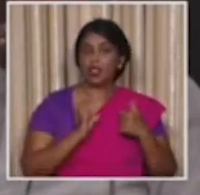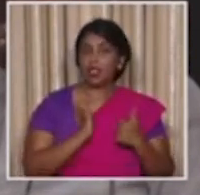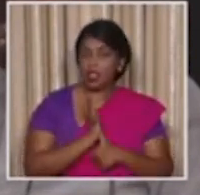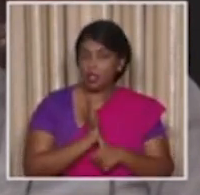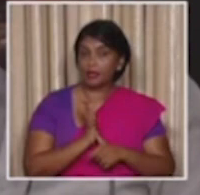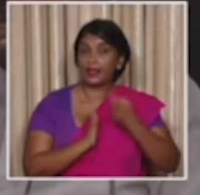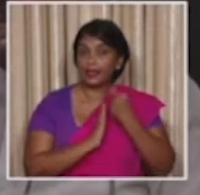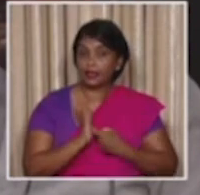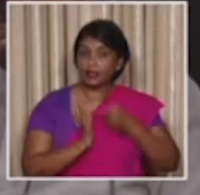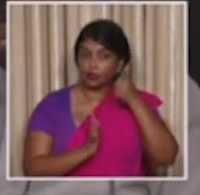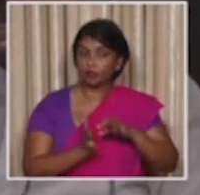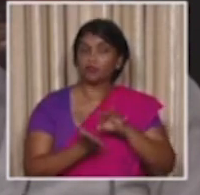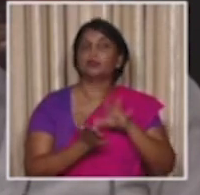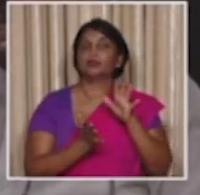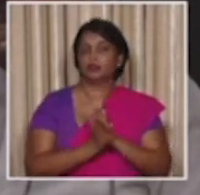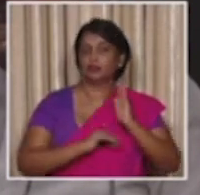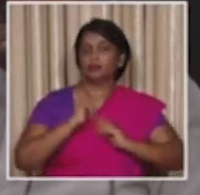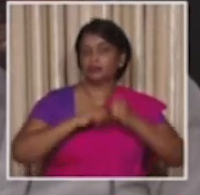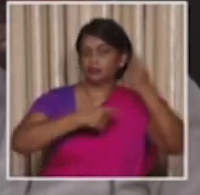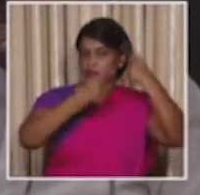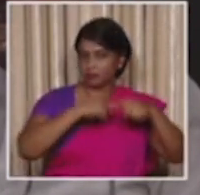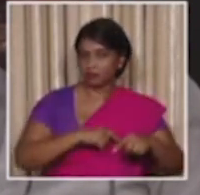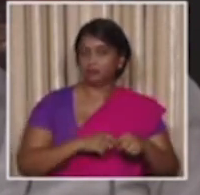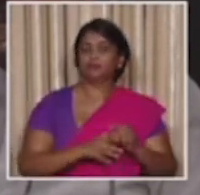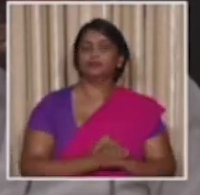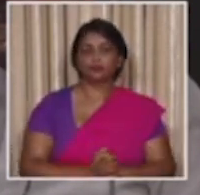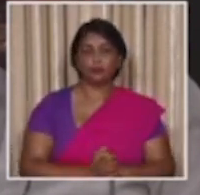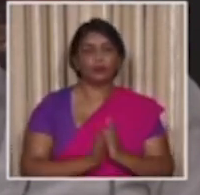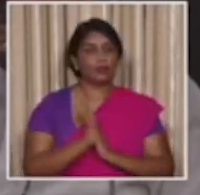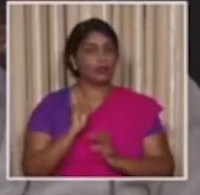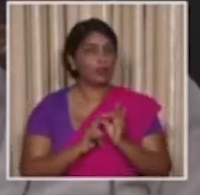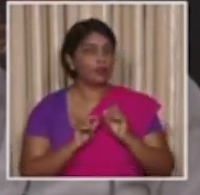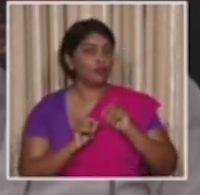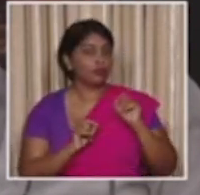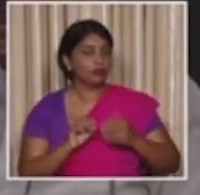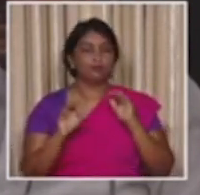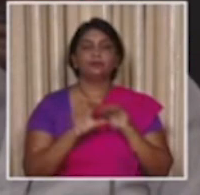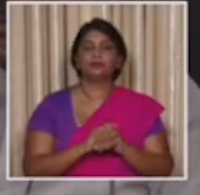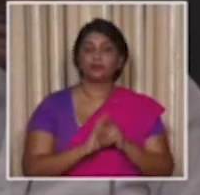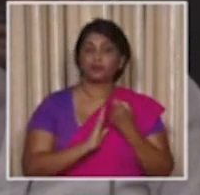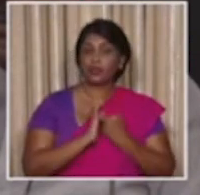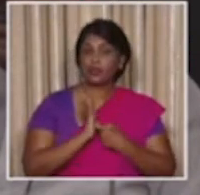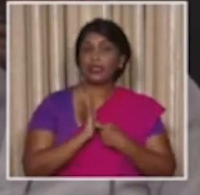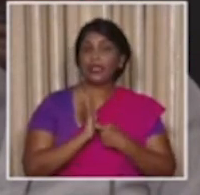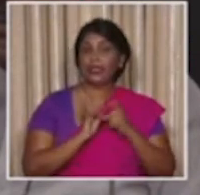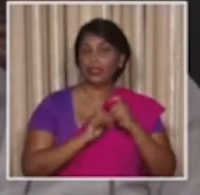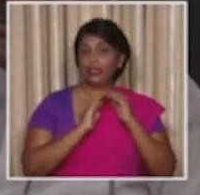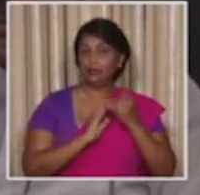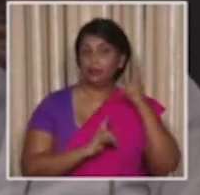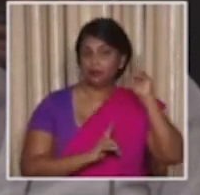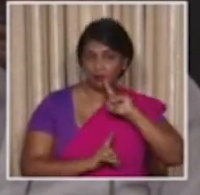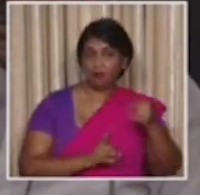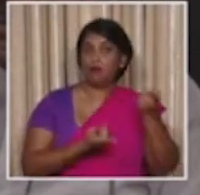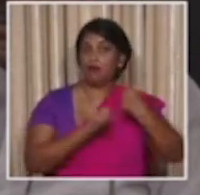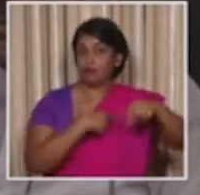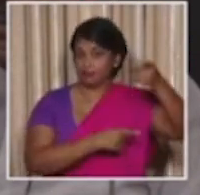පතක් නීතිය බවට පත් කිරීමේ කාර්යපටිපාටි. එතකොට අමාත්‍ය මණ්ඩලයට ගිහිල්ලා ඒක නීති කෙටුම් පත් සම්පාදයකට ගිහිල්ලා